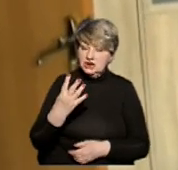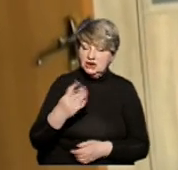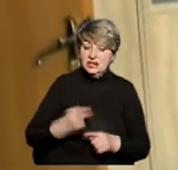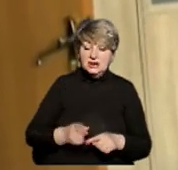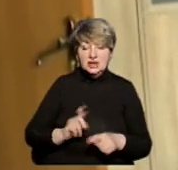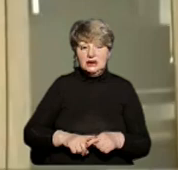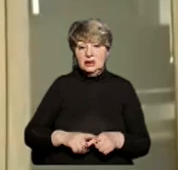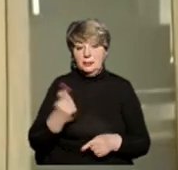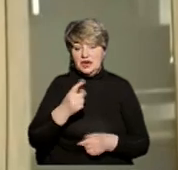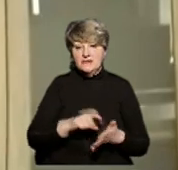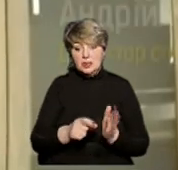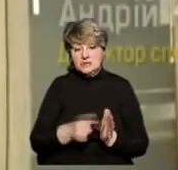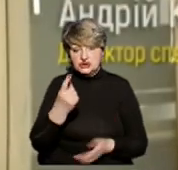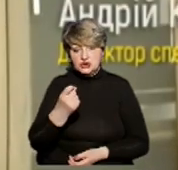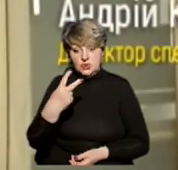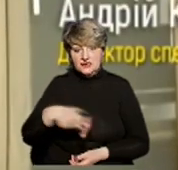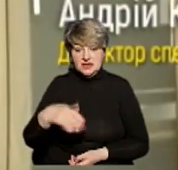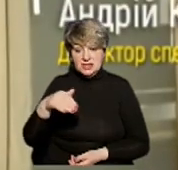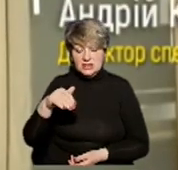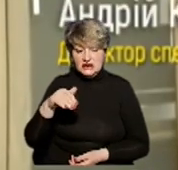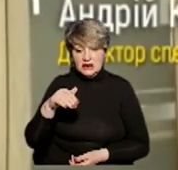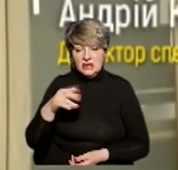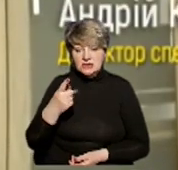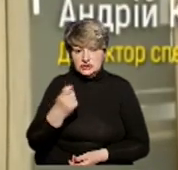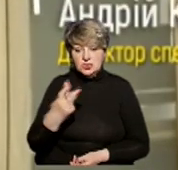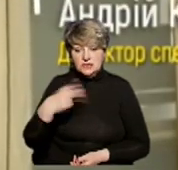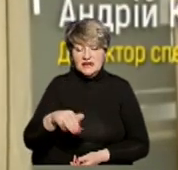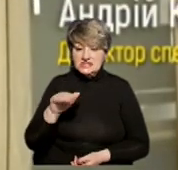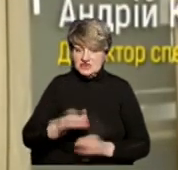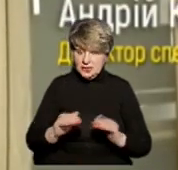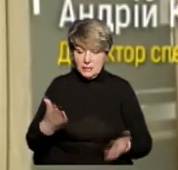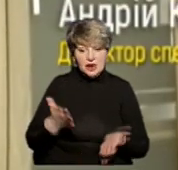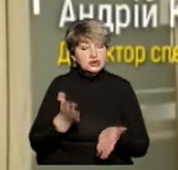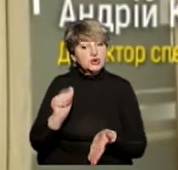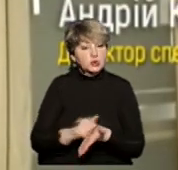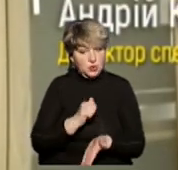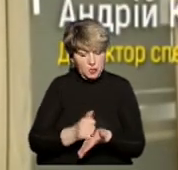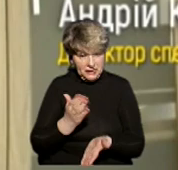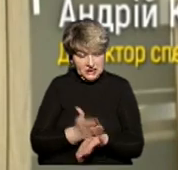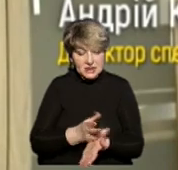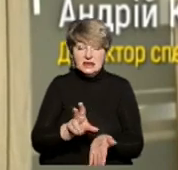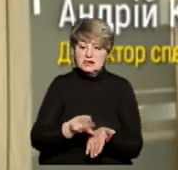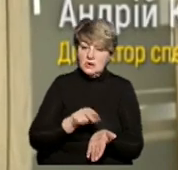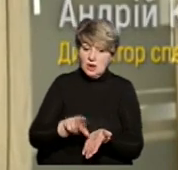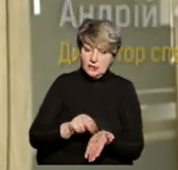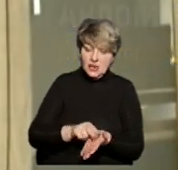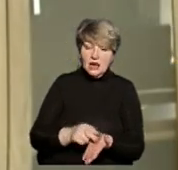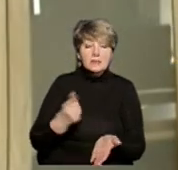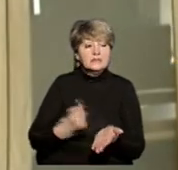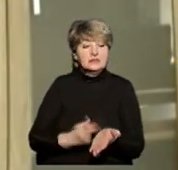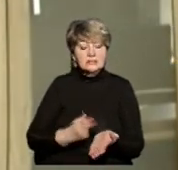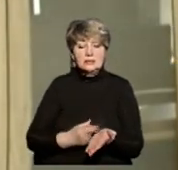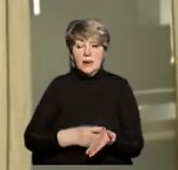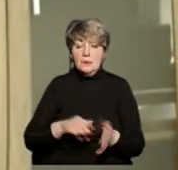це 120 дітей. Якщо документ є, заява, копія свідоцтва про народження, підтверджено